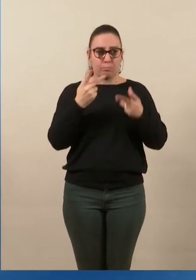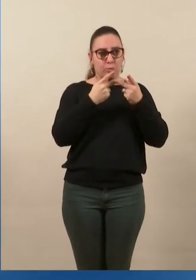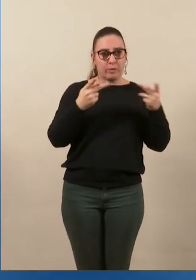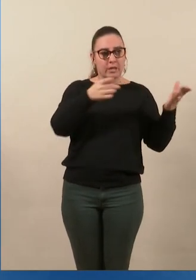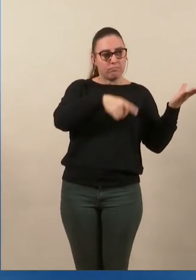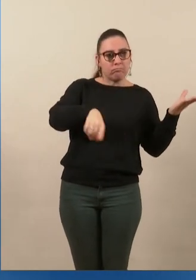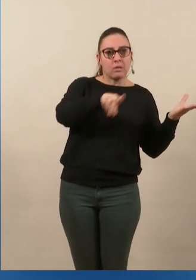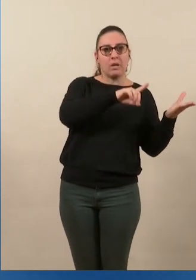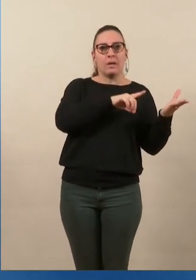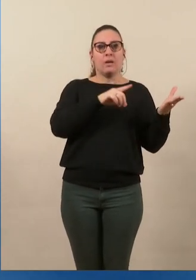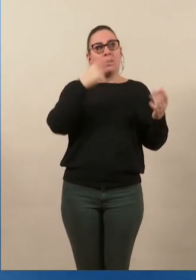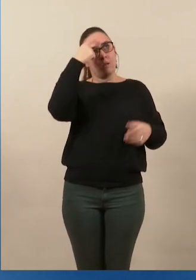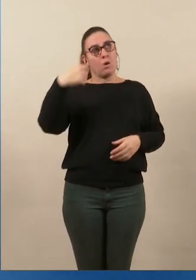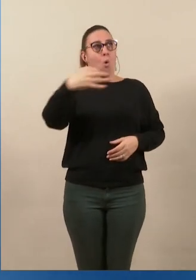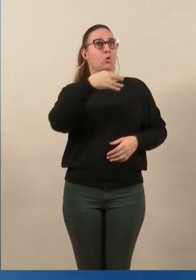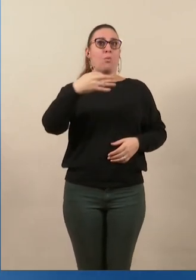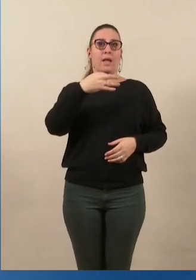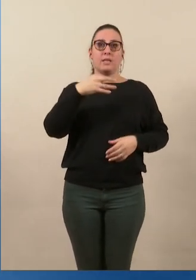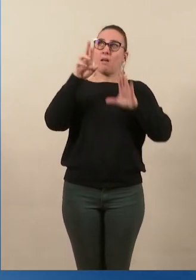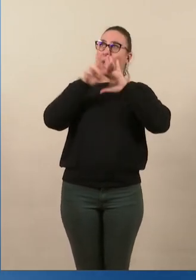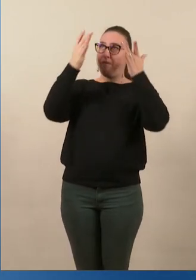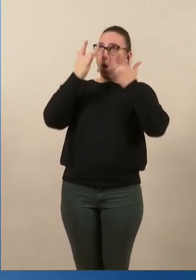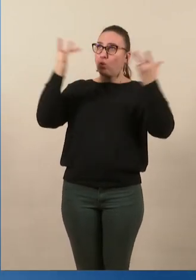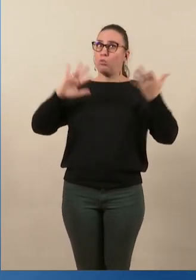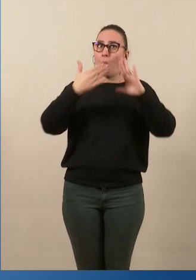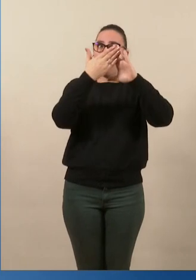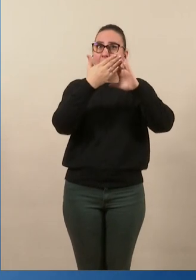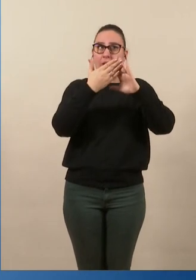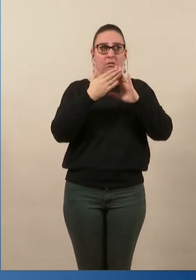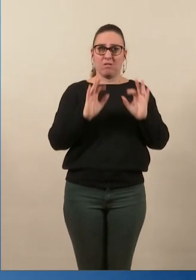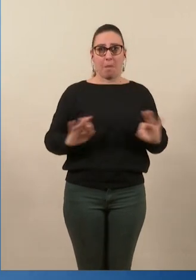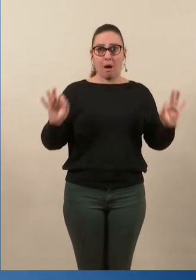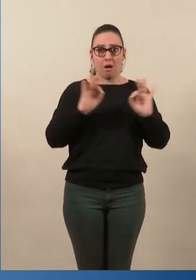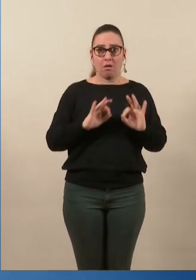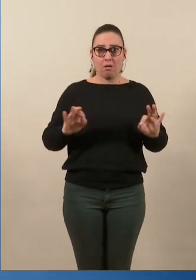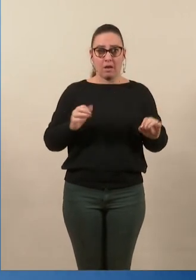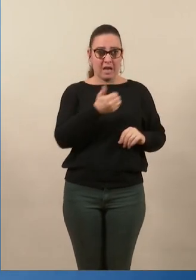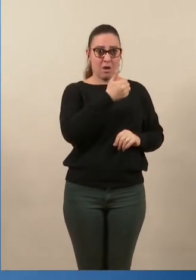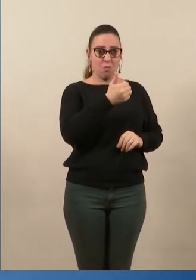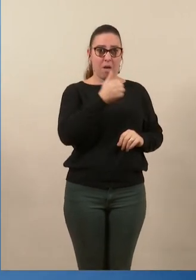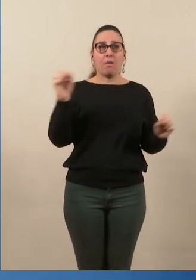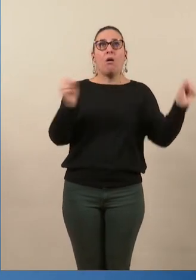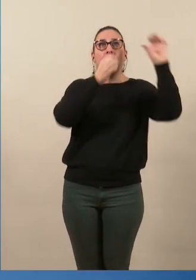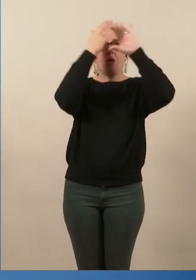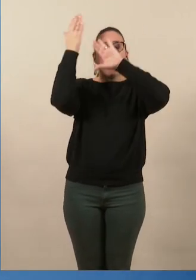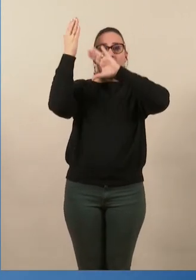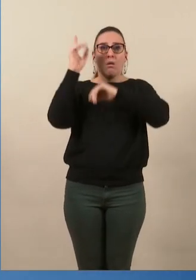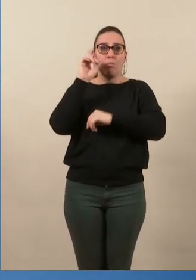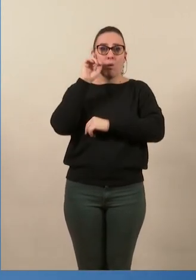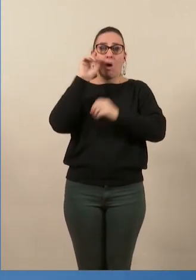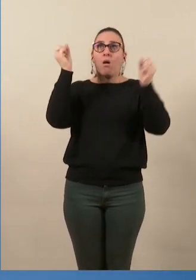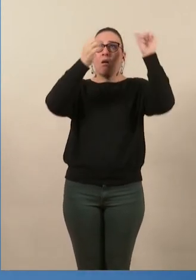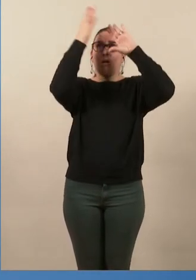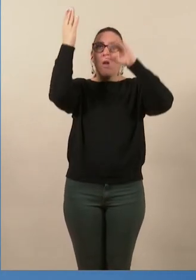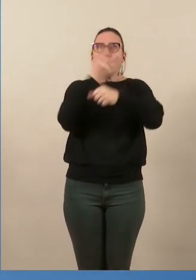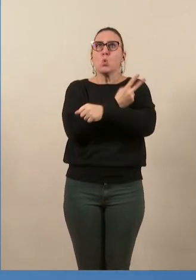spontanément ça fait pas partie de leur cadre de référence socioculturel d'y aller et elles ont une image pourquoi est-ce que ça fait pas partie y compris parce qu'elles ont une image